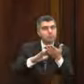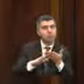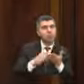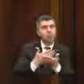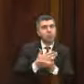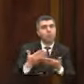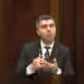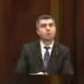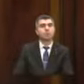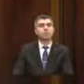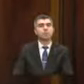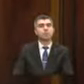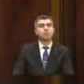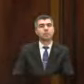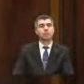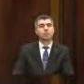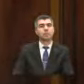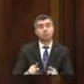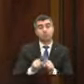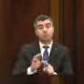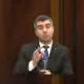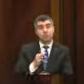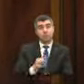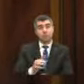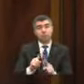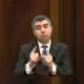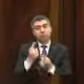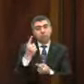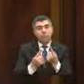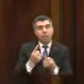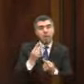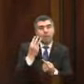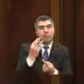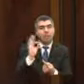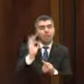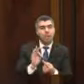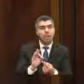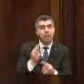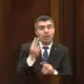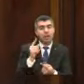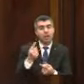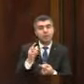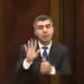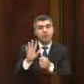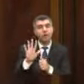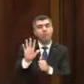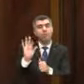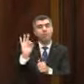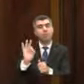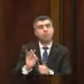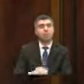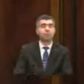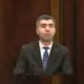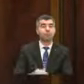المالية العمومية. في هذا الجانب نسبة العجز كنت 3%، راكم في 3.56% في 2017. الآن هذه